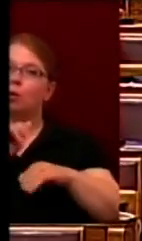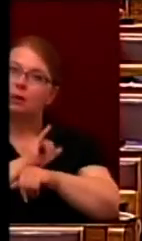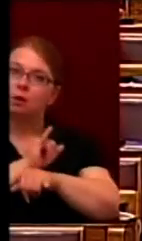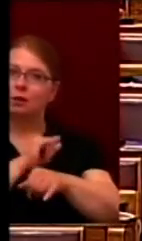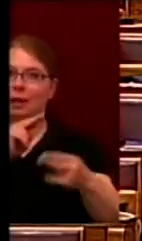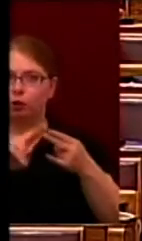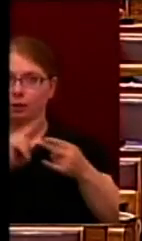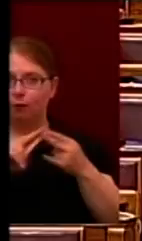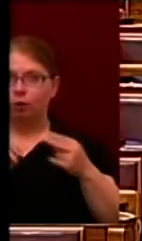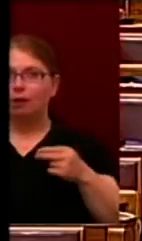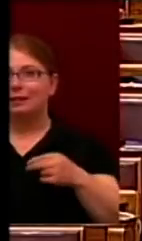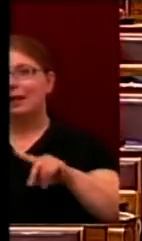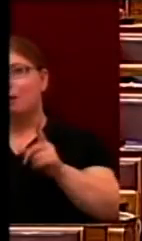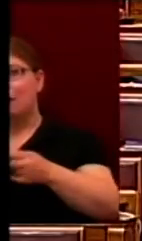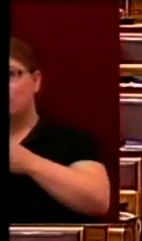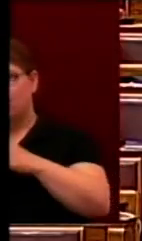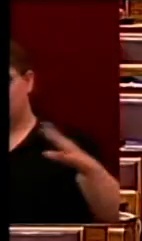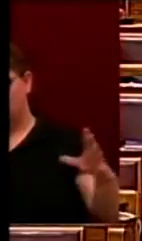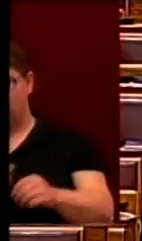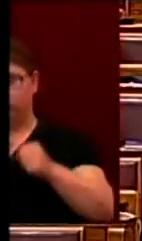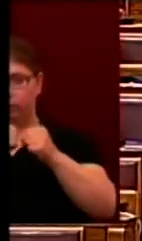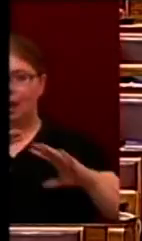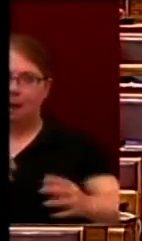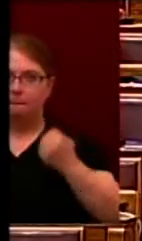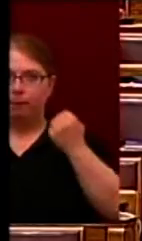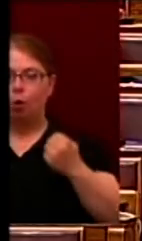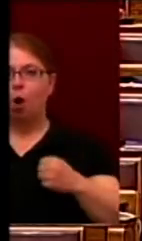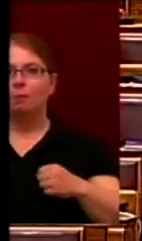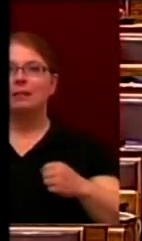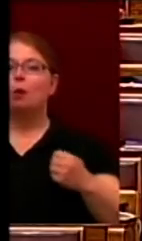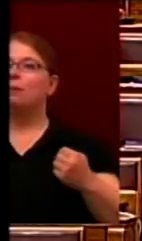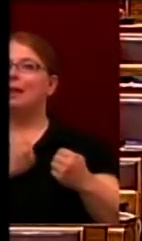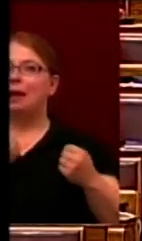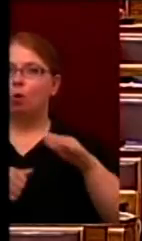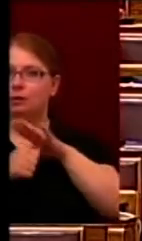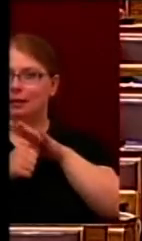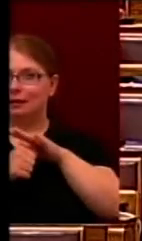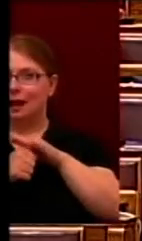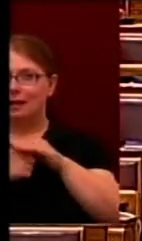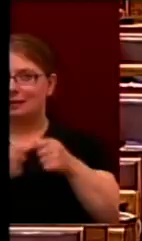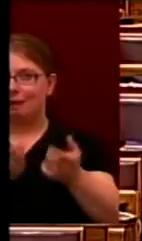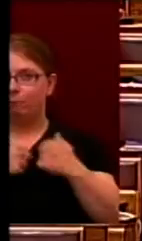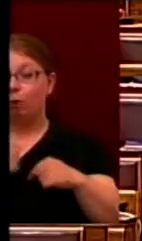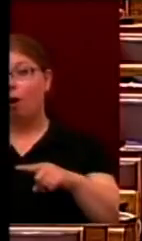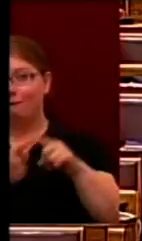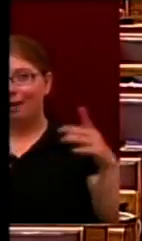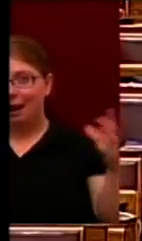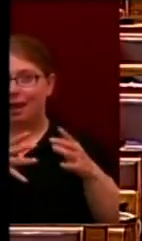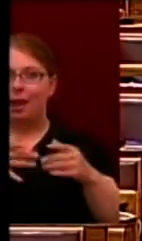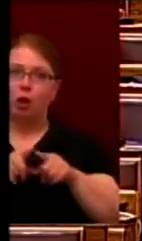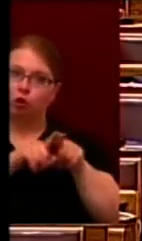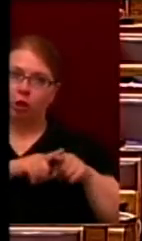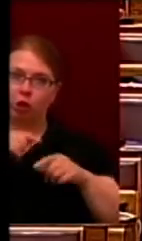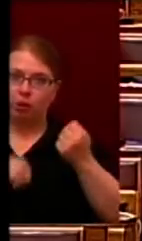14 másik hivatalt olvasztott magába, és a 33 dekoncentrált szervből így már több, mint a fele egységesen működik, és a többi